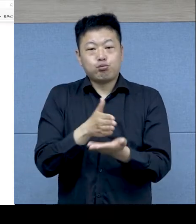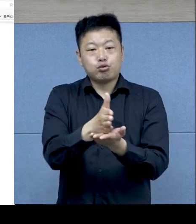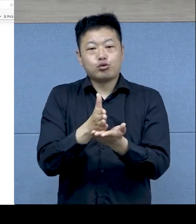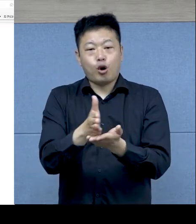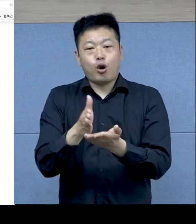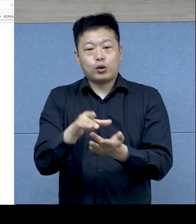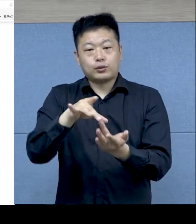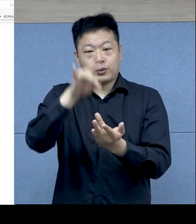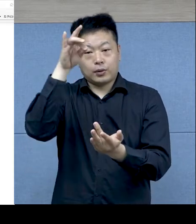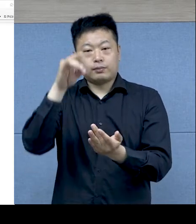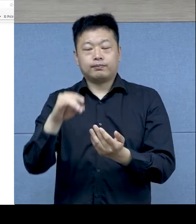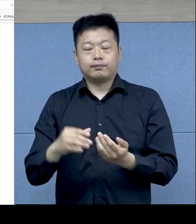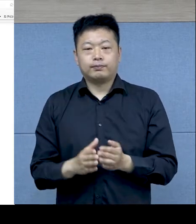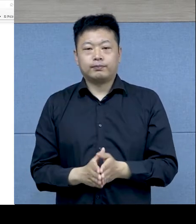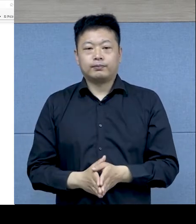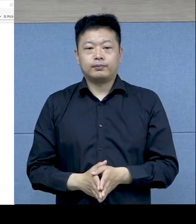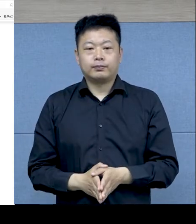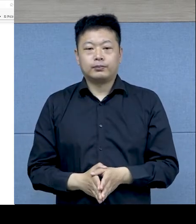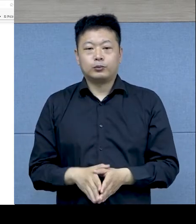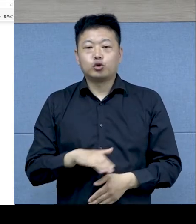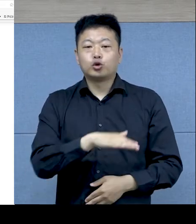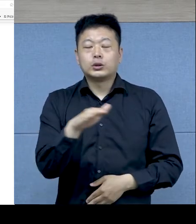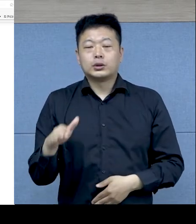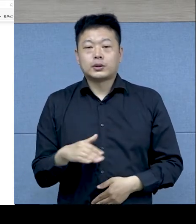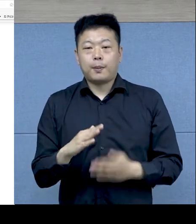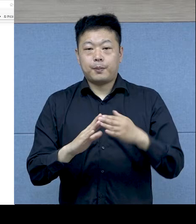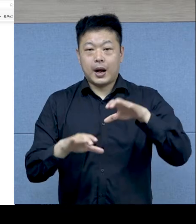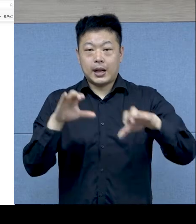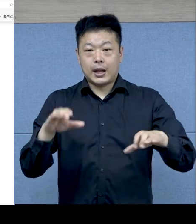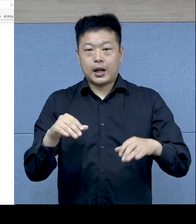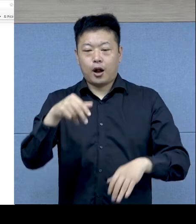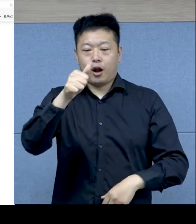부서를 선택해 주셔야 되는데요. 저희는